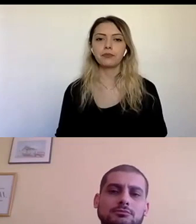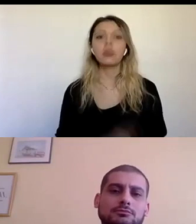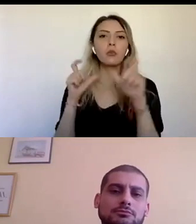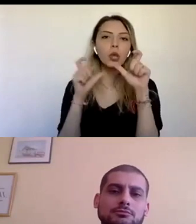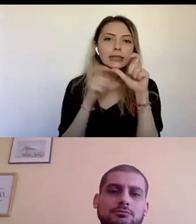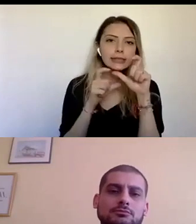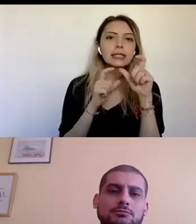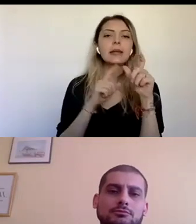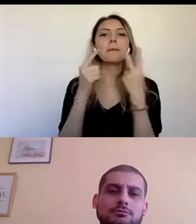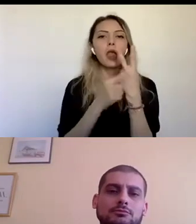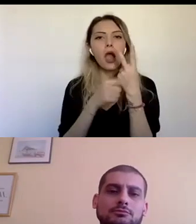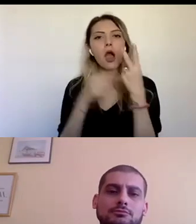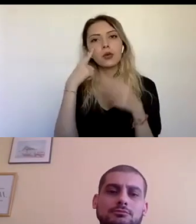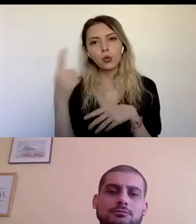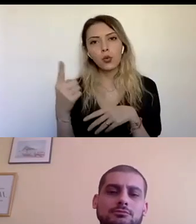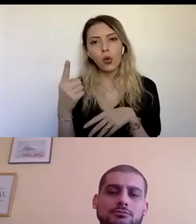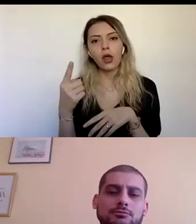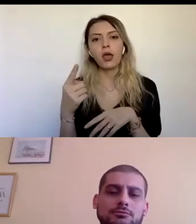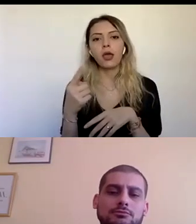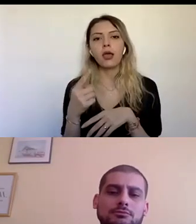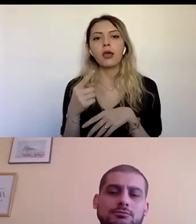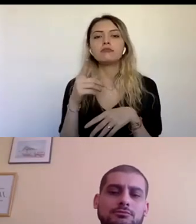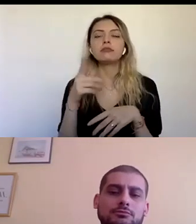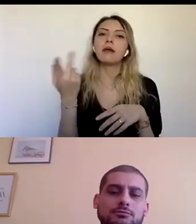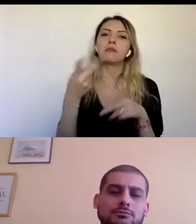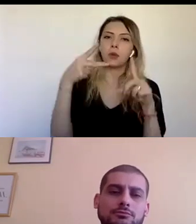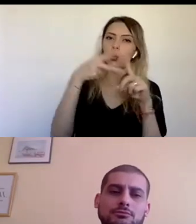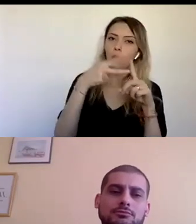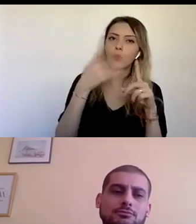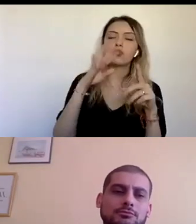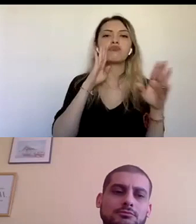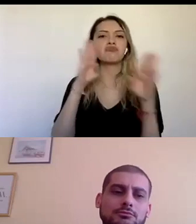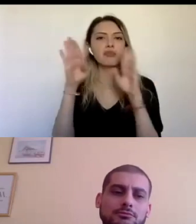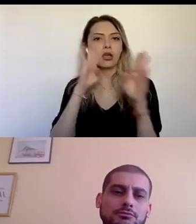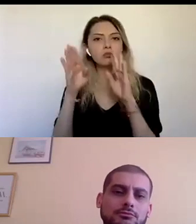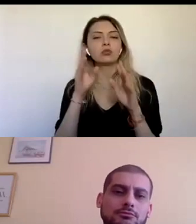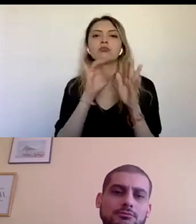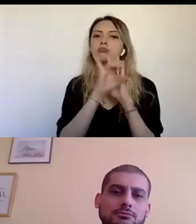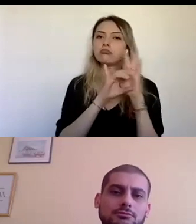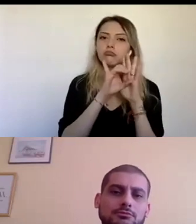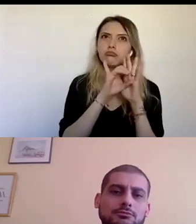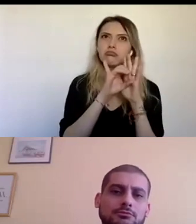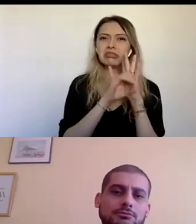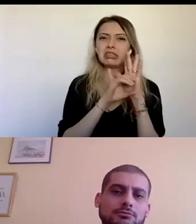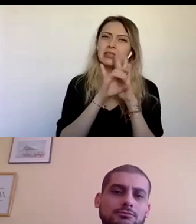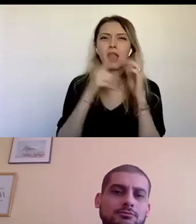da aslında YouTube'a, Facebook'a, Instagram'a basamıyoruz oradan. Ama